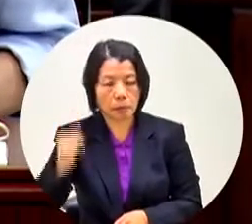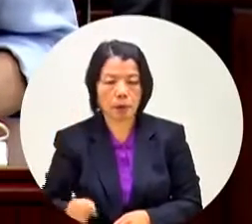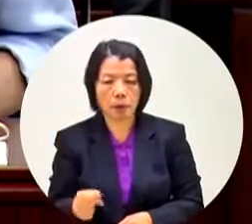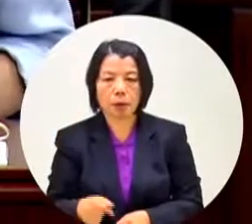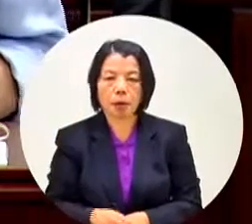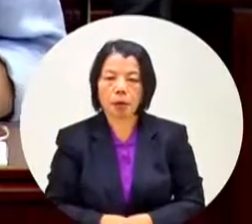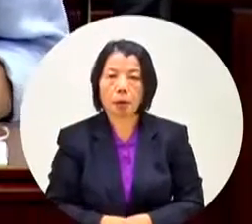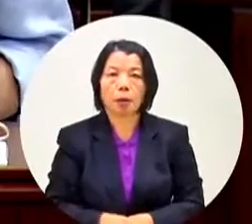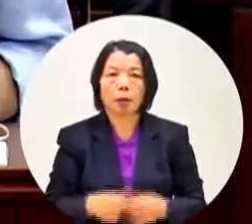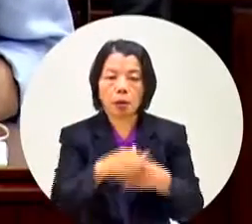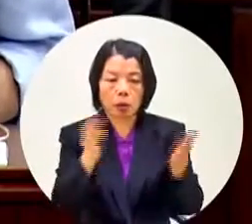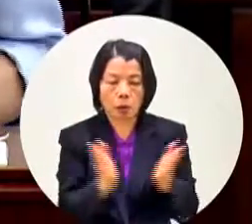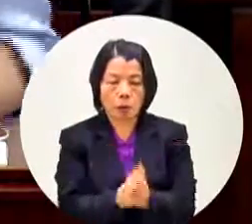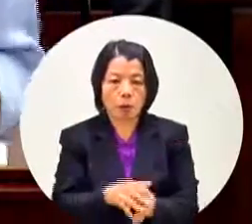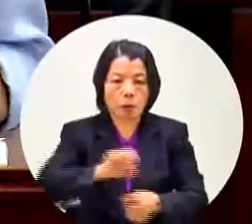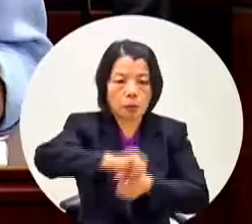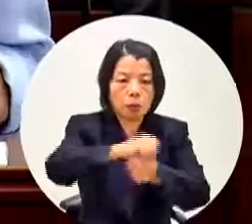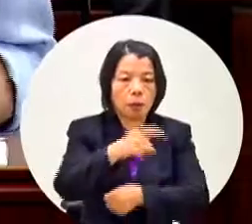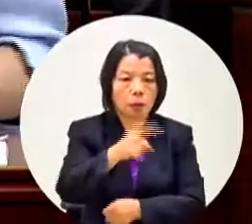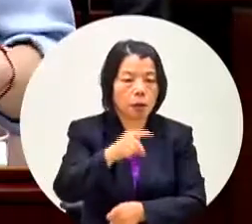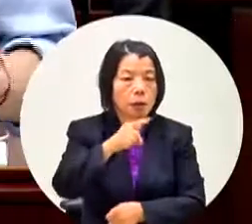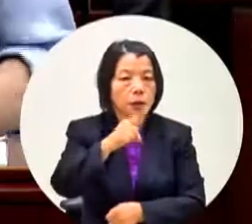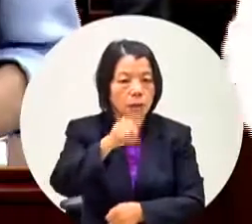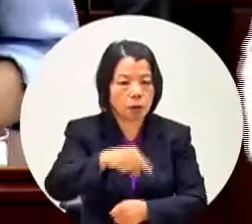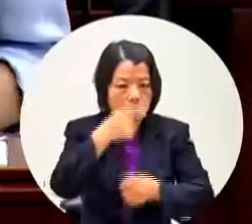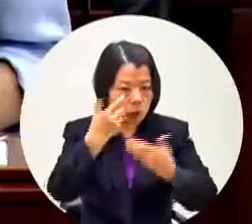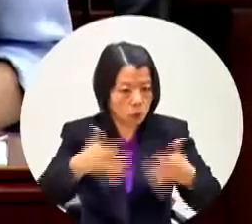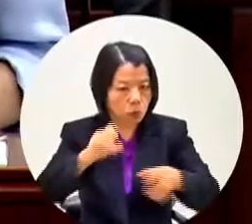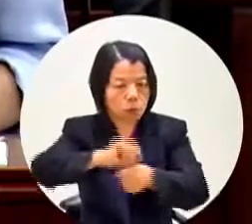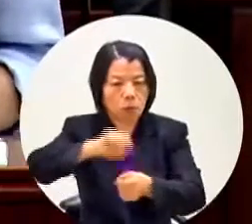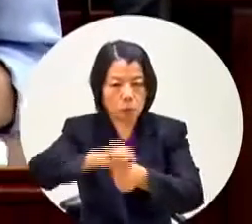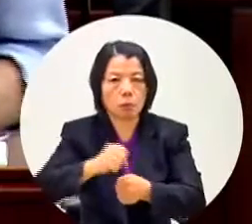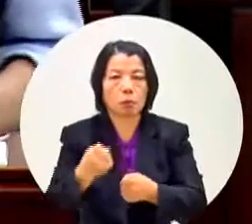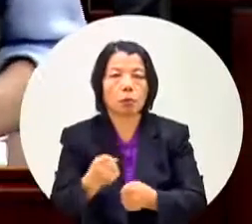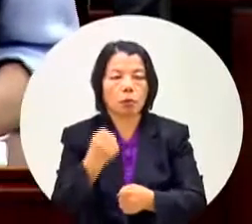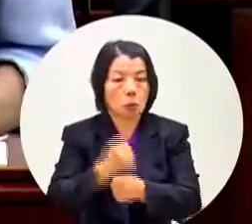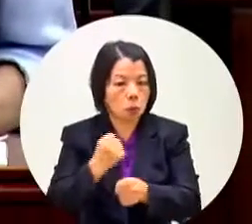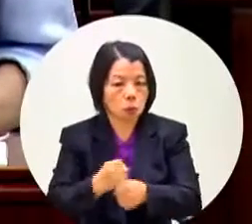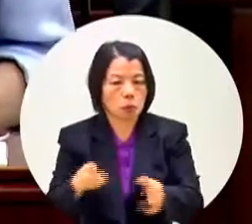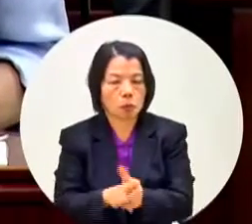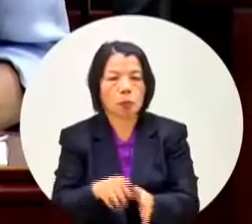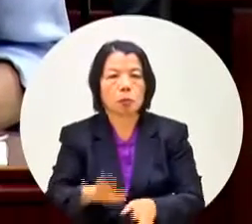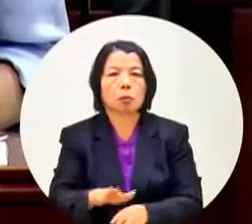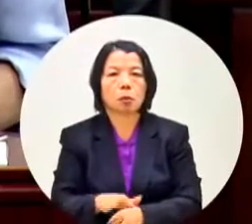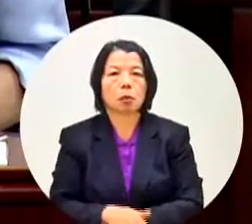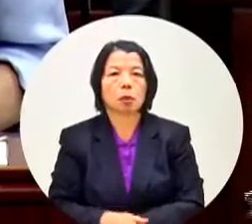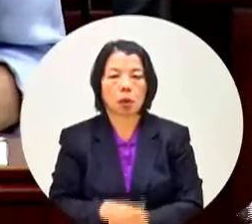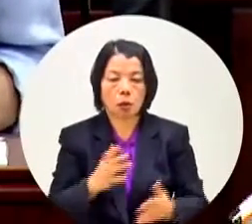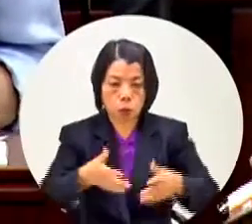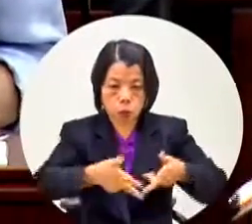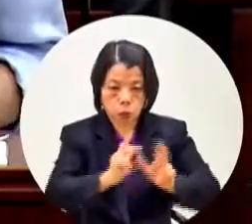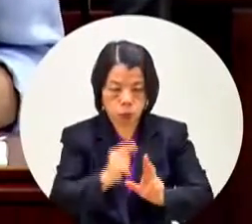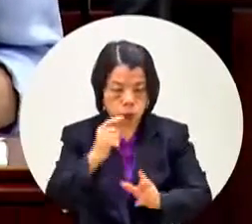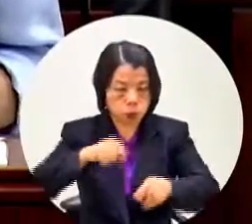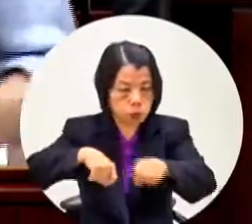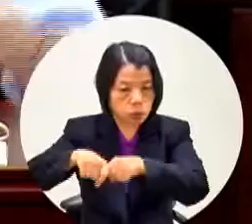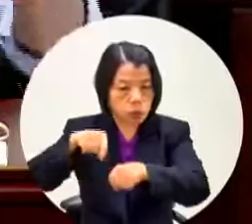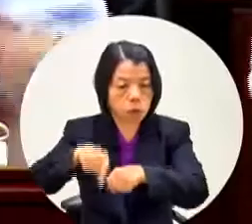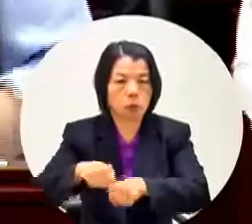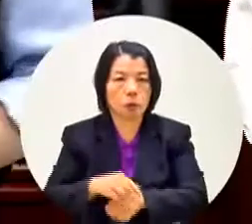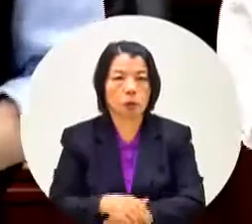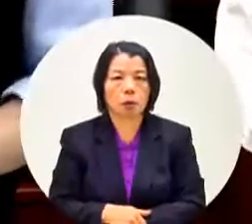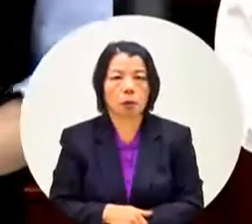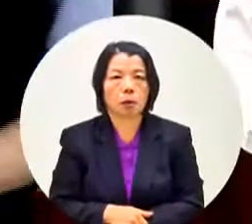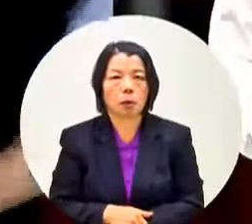好了。那我是觉得这个桥头工业区对科学园区将来对我们高雄市的这个发展非常的重要，跟产业的升